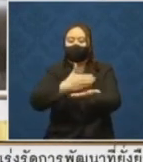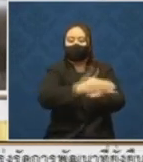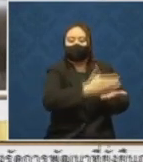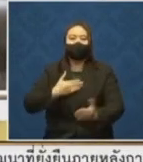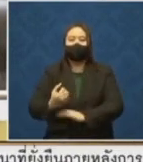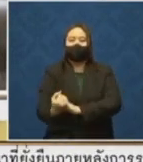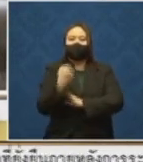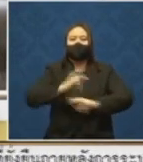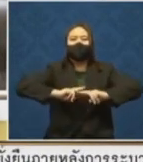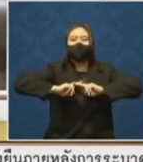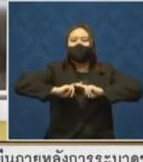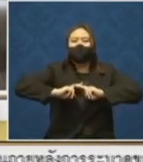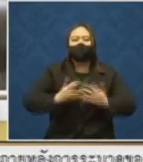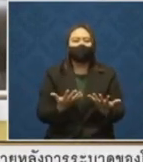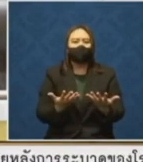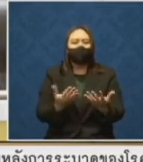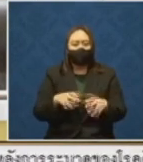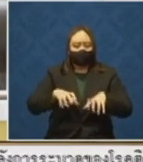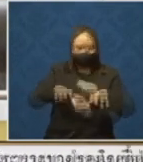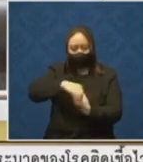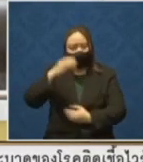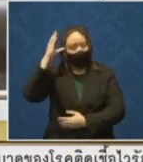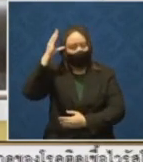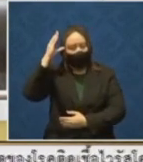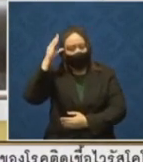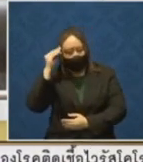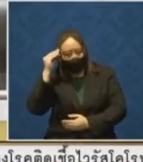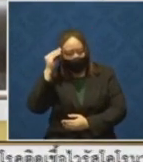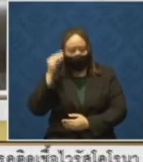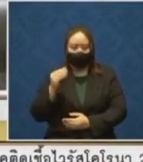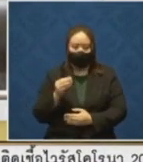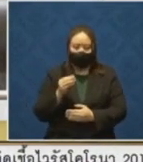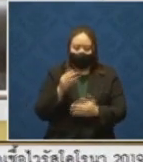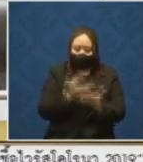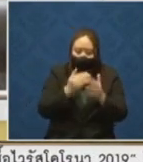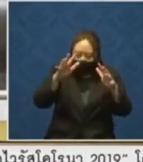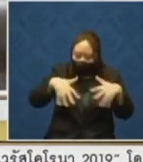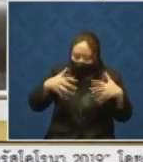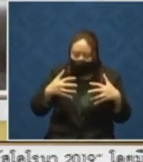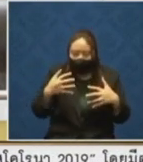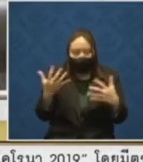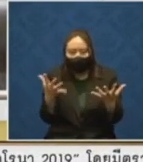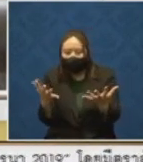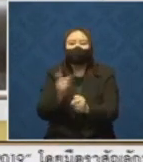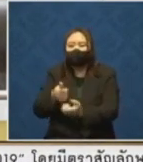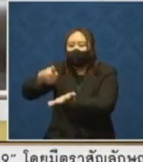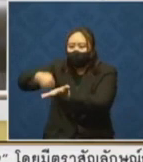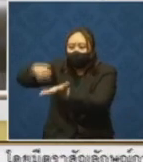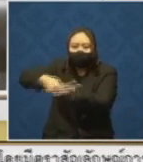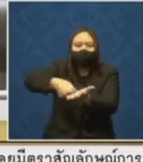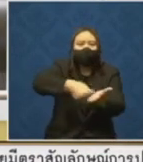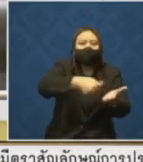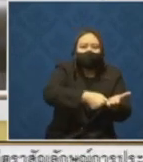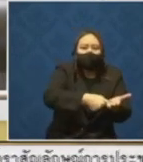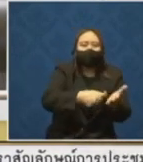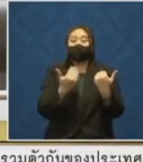ให้เอกราชของไทยเสื่อมลงแล้วคีย์เวิร์ดคืออยู่มา7ปี10เดือน27วันไม่เกิดประโยชน์ให้บ้านเมืองเปลืองภาษีล